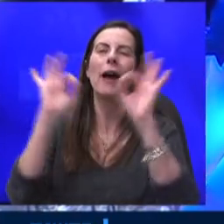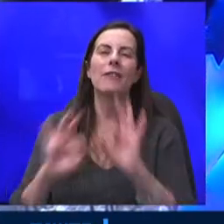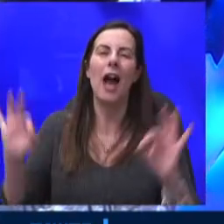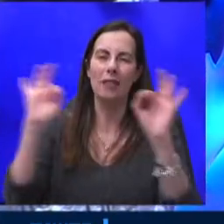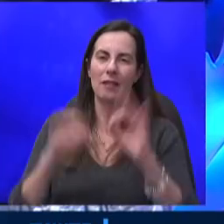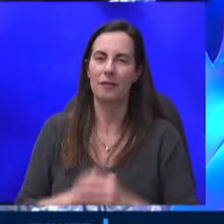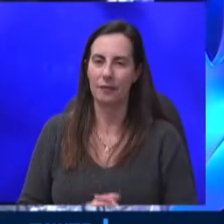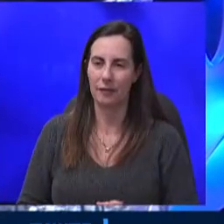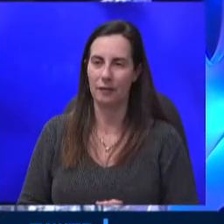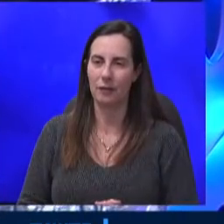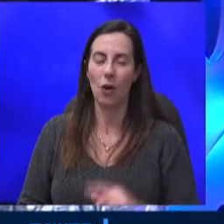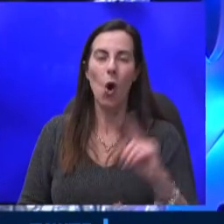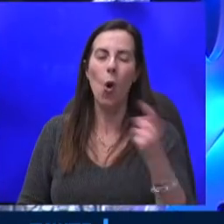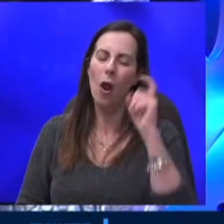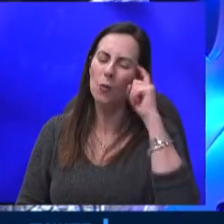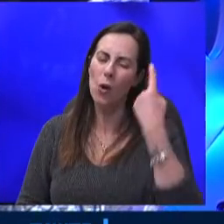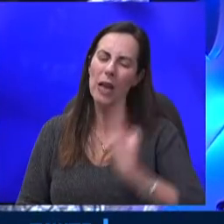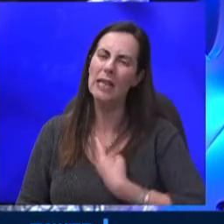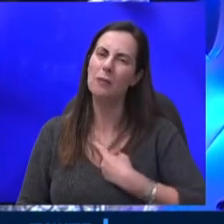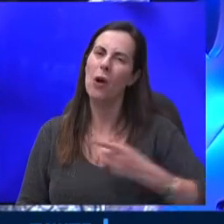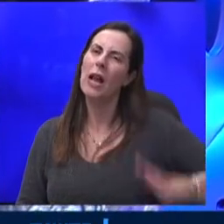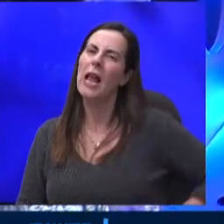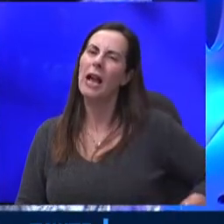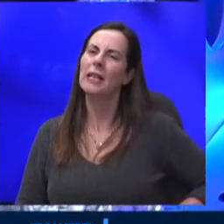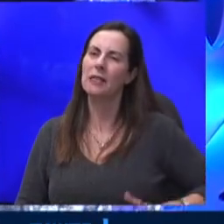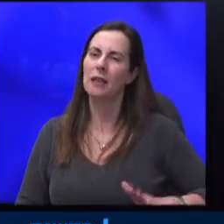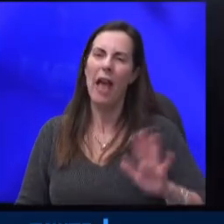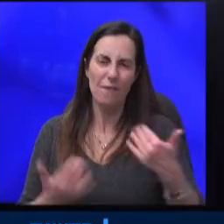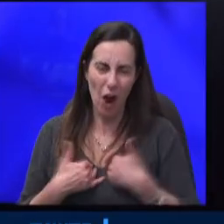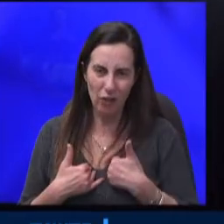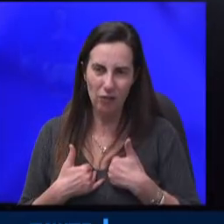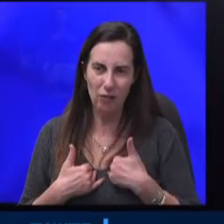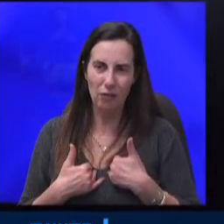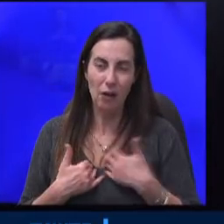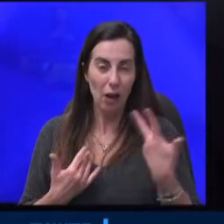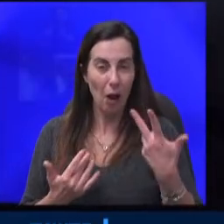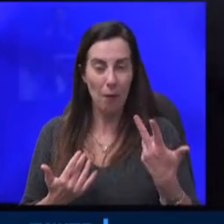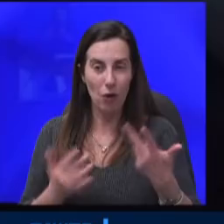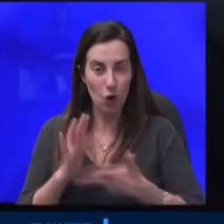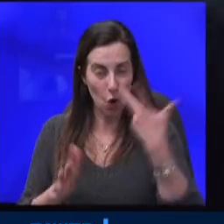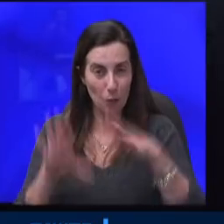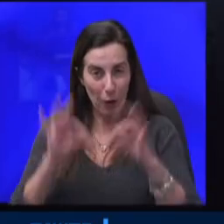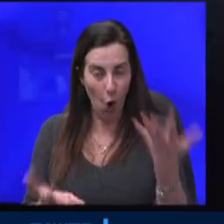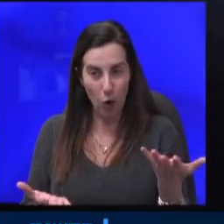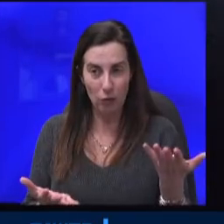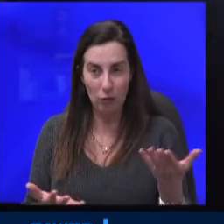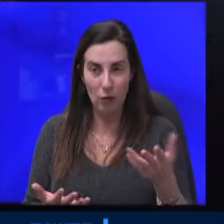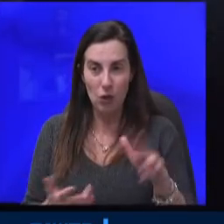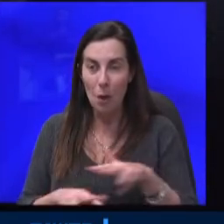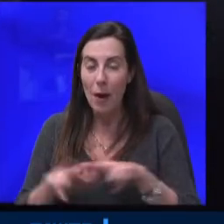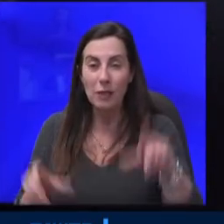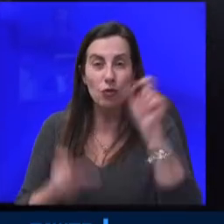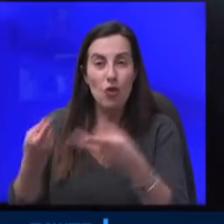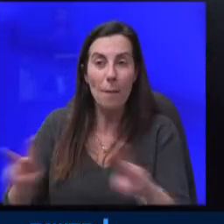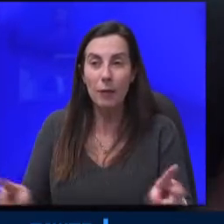כולם דואגים לכיס שלהם. איפה אנחנו? בתוך כמה חודשים, שלוש פעמים בחירות. יש לנו מצב של אנשים מתים, אנשים